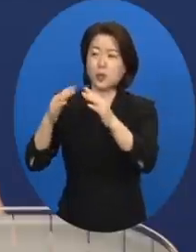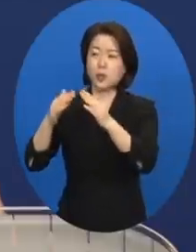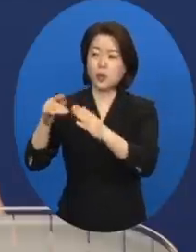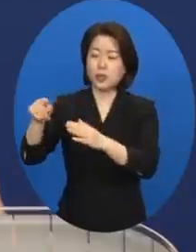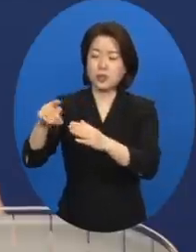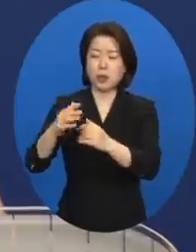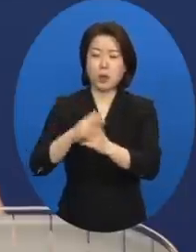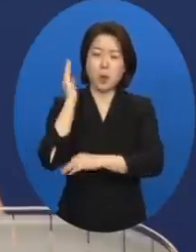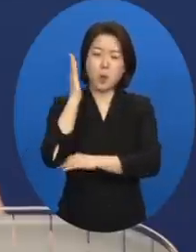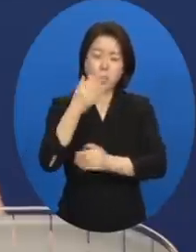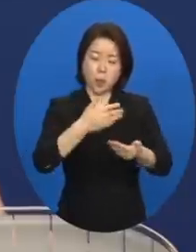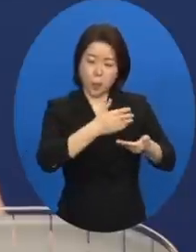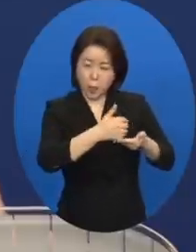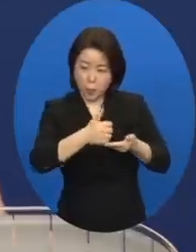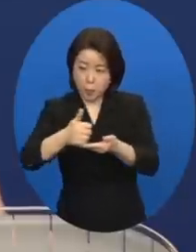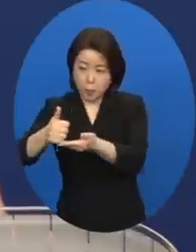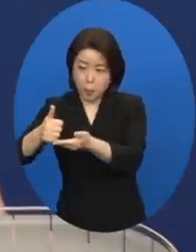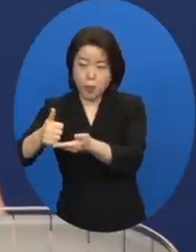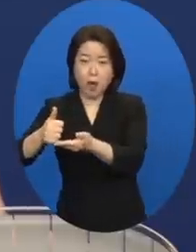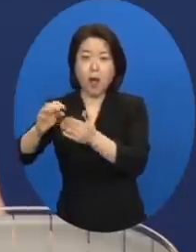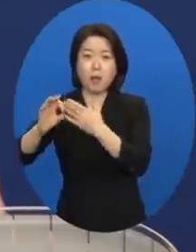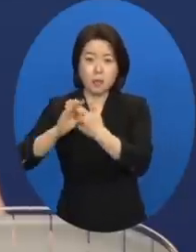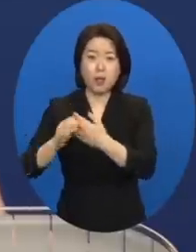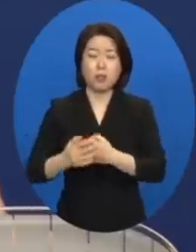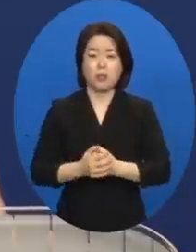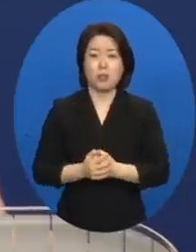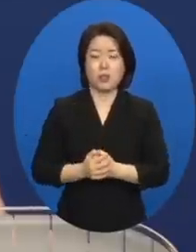설교하러 오라고 하면